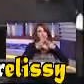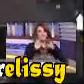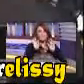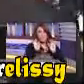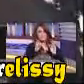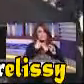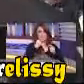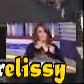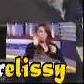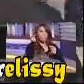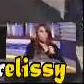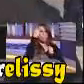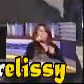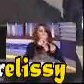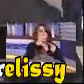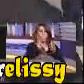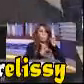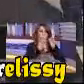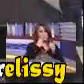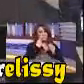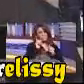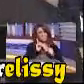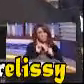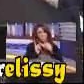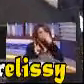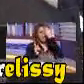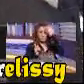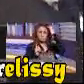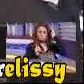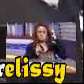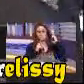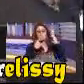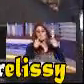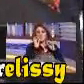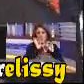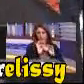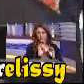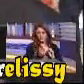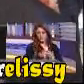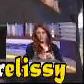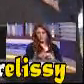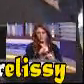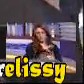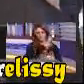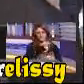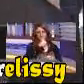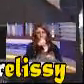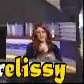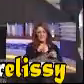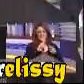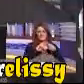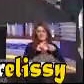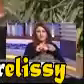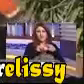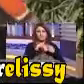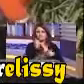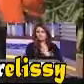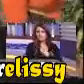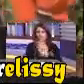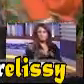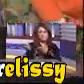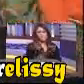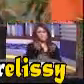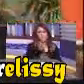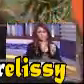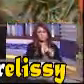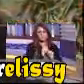هتنزل. بنبدا نتجمع من بعد الساعه 4 ها، وبنبدا نقف وقفه احتجاجيه وبنسيب مصالح الناس تمشي. بنجيب